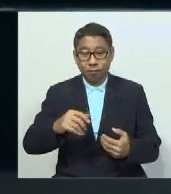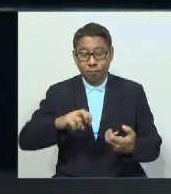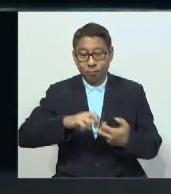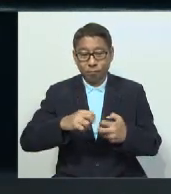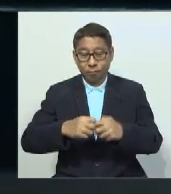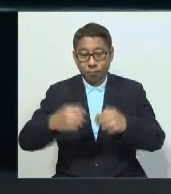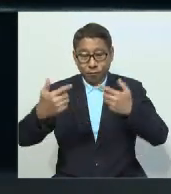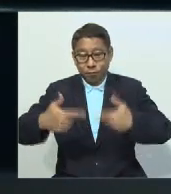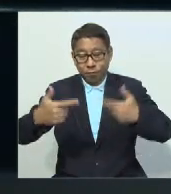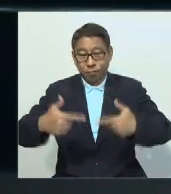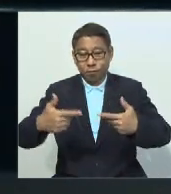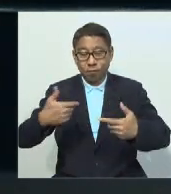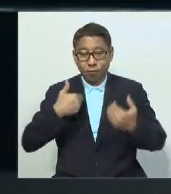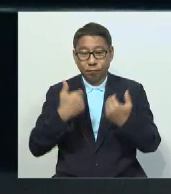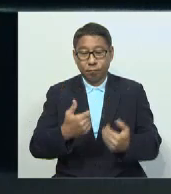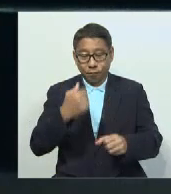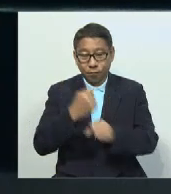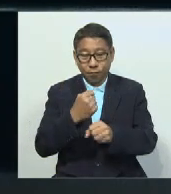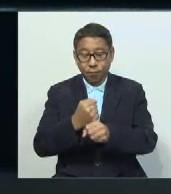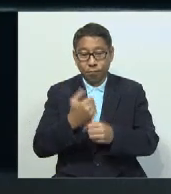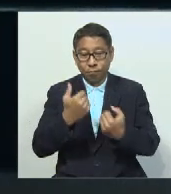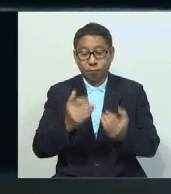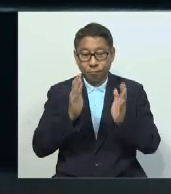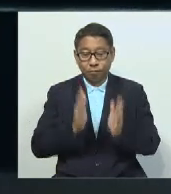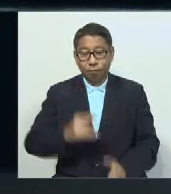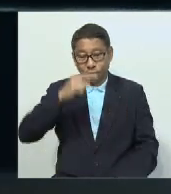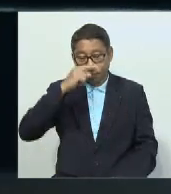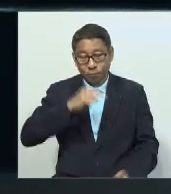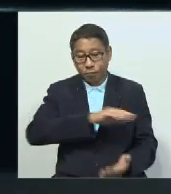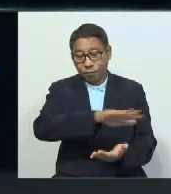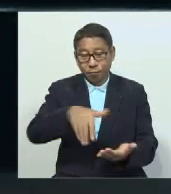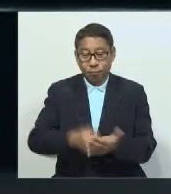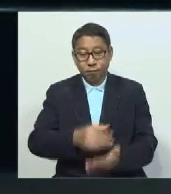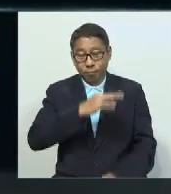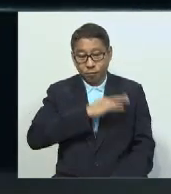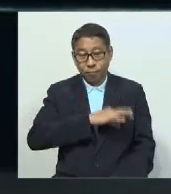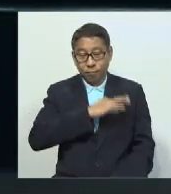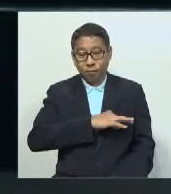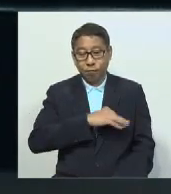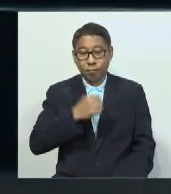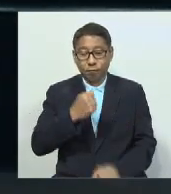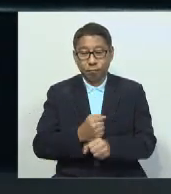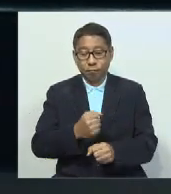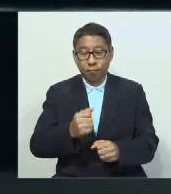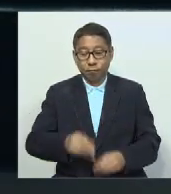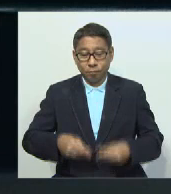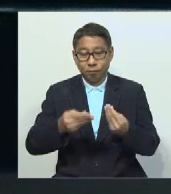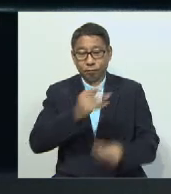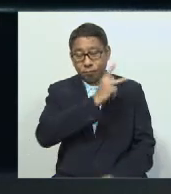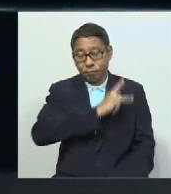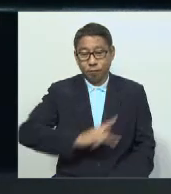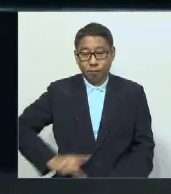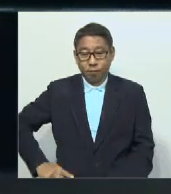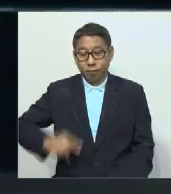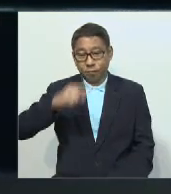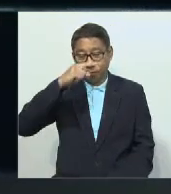องทั้งยังเป็นการกระทำที่วินยูชนคนไทยทั่วไปย่อมรู้สึกได้ว่าสามารถทำให้สถาบันพระมหากษัตริย์ของไท